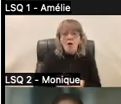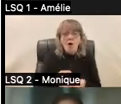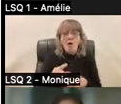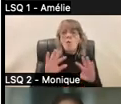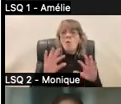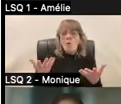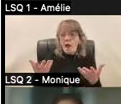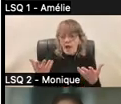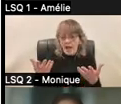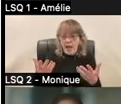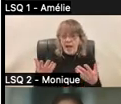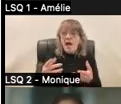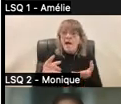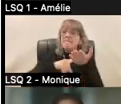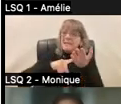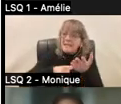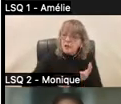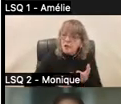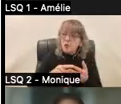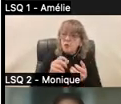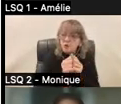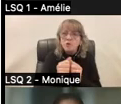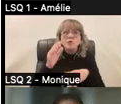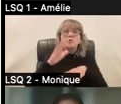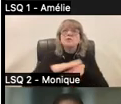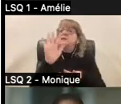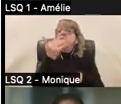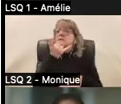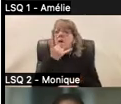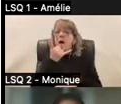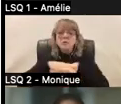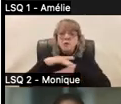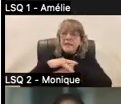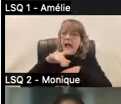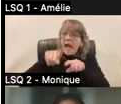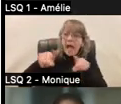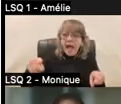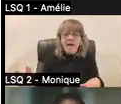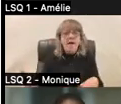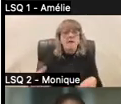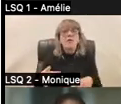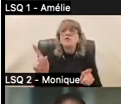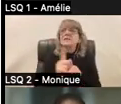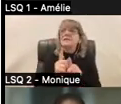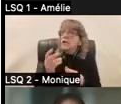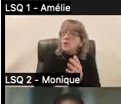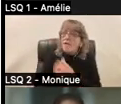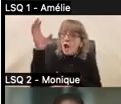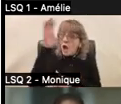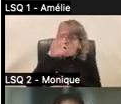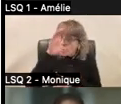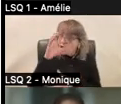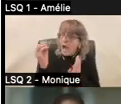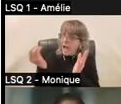partageons, des mises à jour sur le terrain, nous partageons sur, les nouvelles recherches,